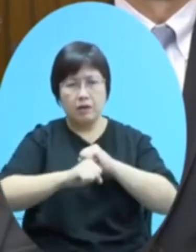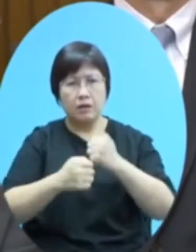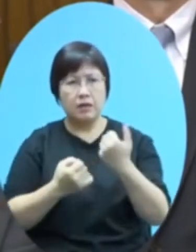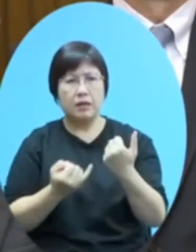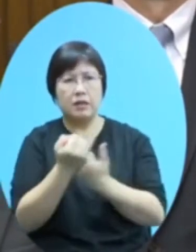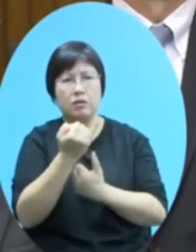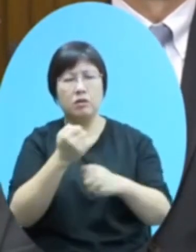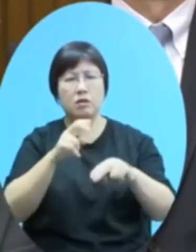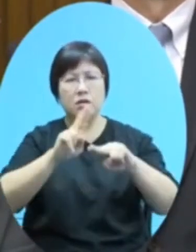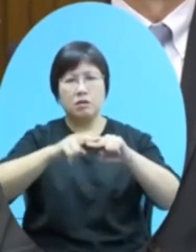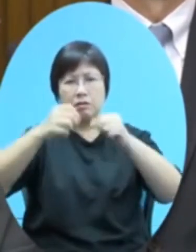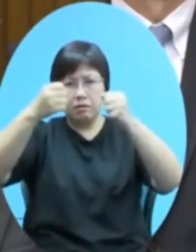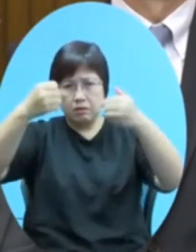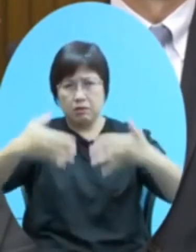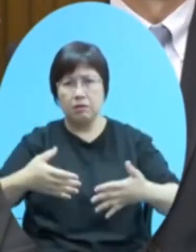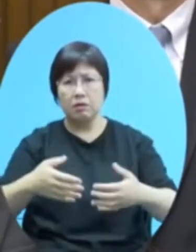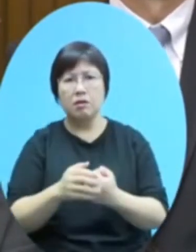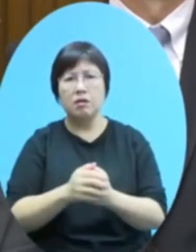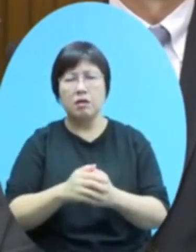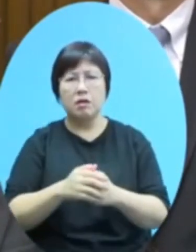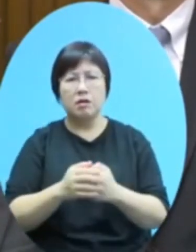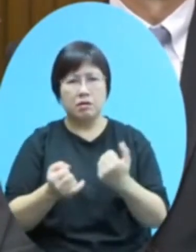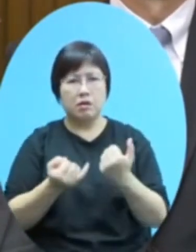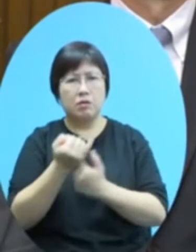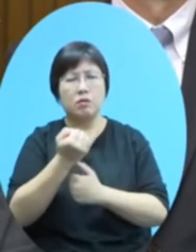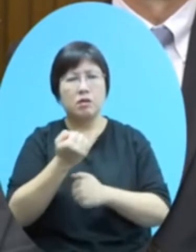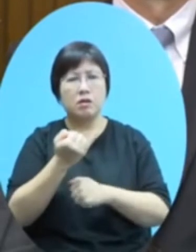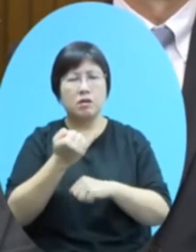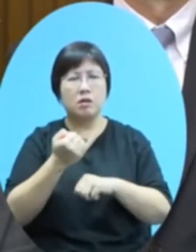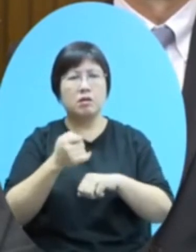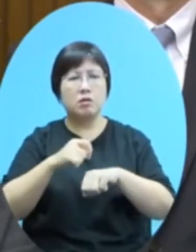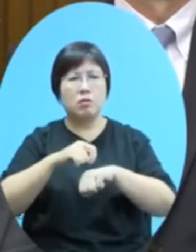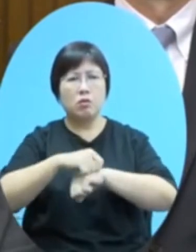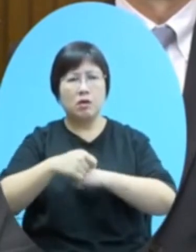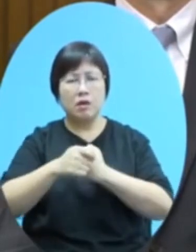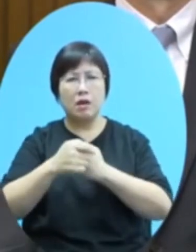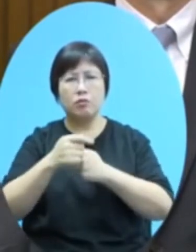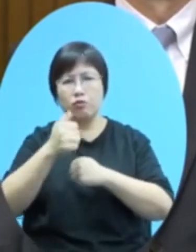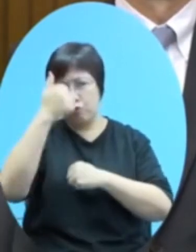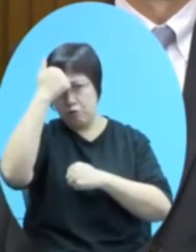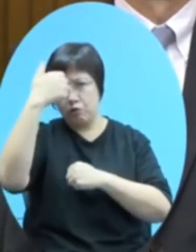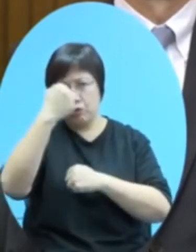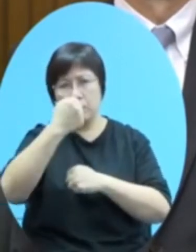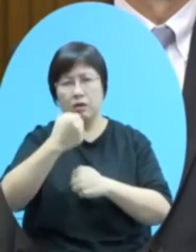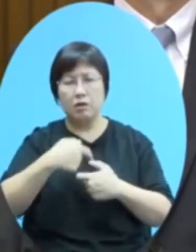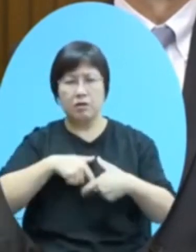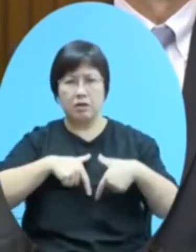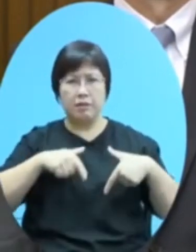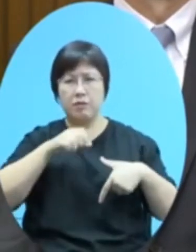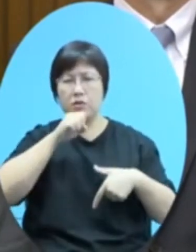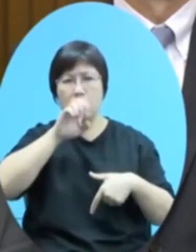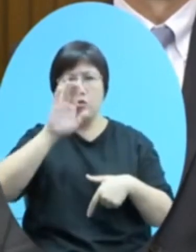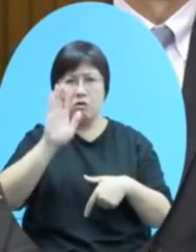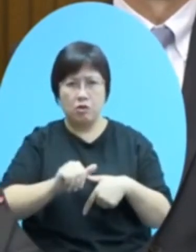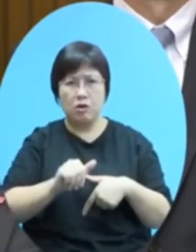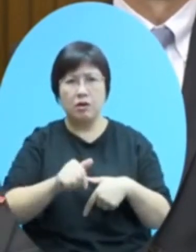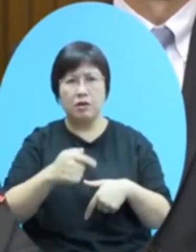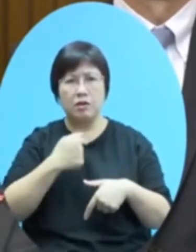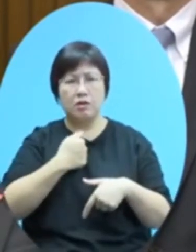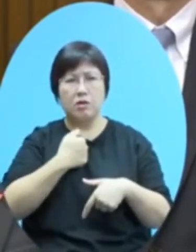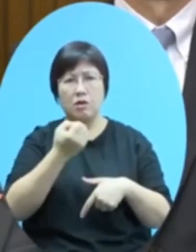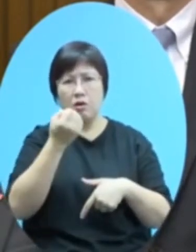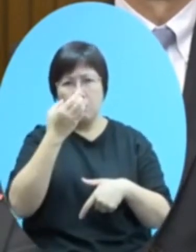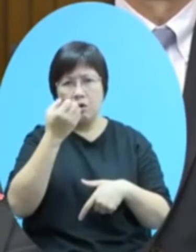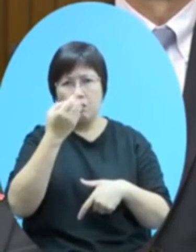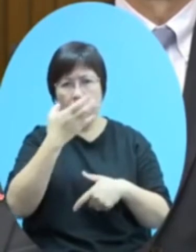制，是挑战国家的主权，或者我甚至可以大胆地说，是要将香